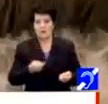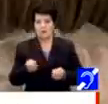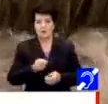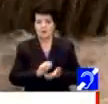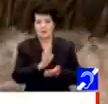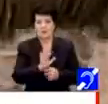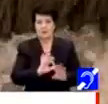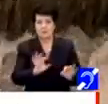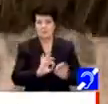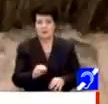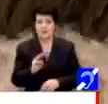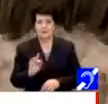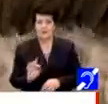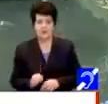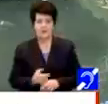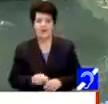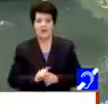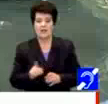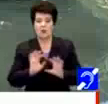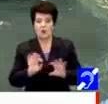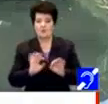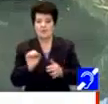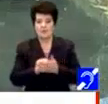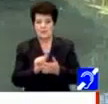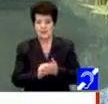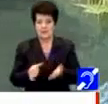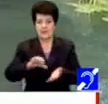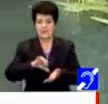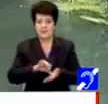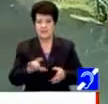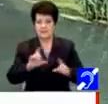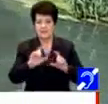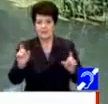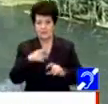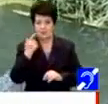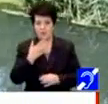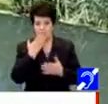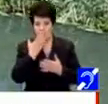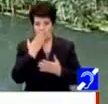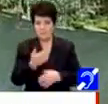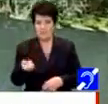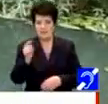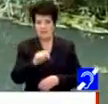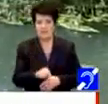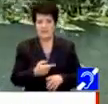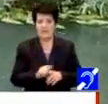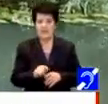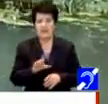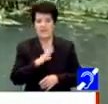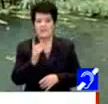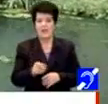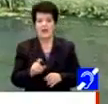refuzat să comenteze acest subiect. Ieri, într-un comunicat de presă, reprezentanții instituției spuneau că mirosul urât din oraș este cauzat de